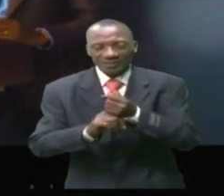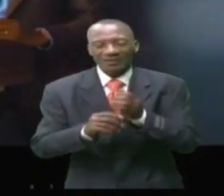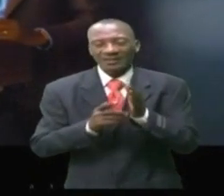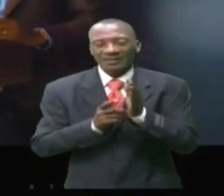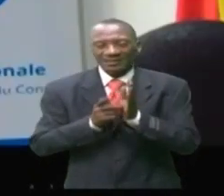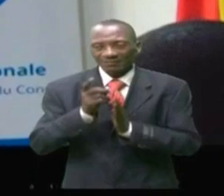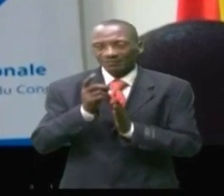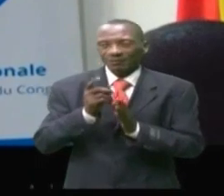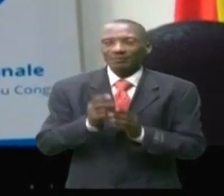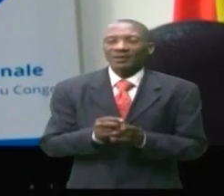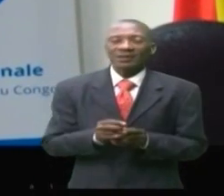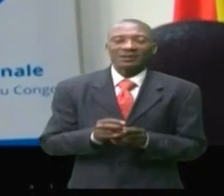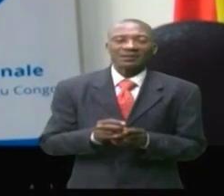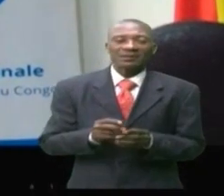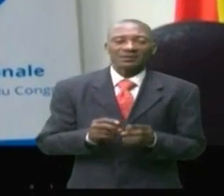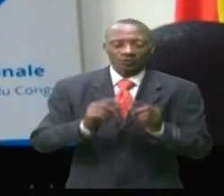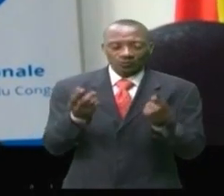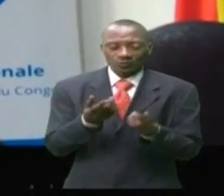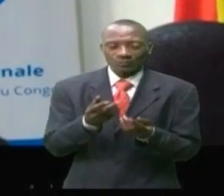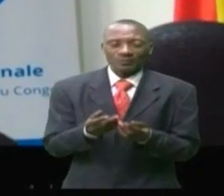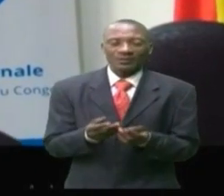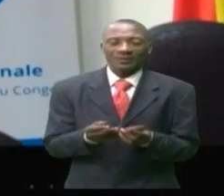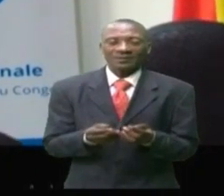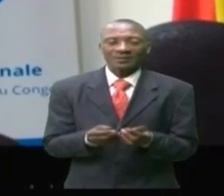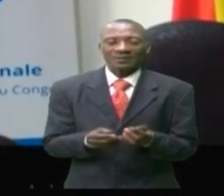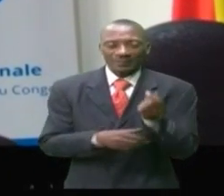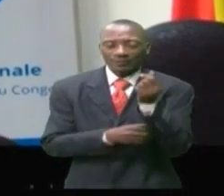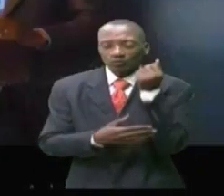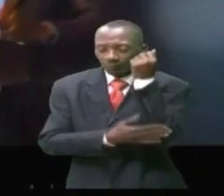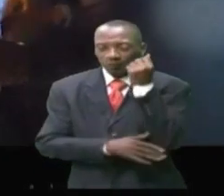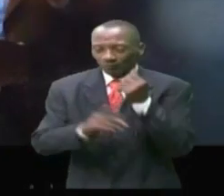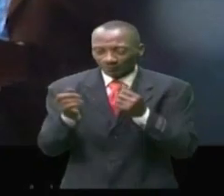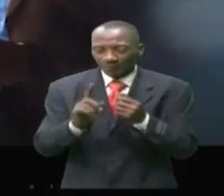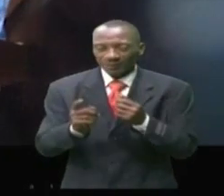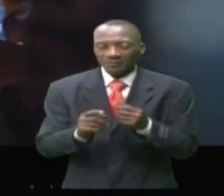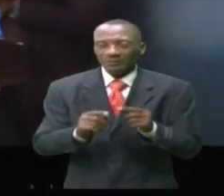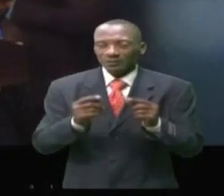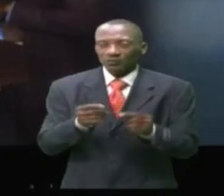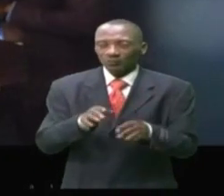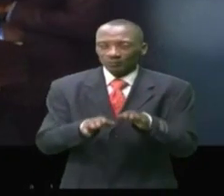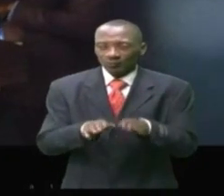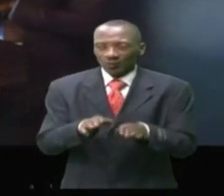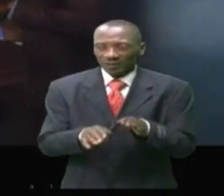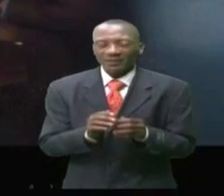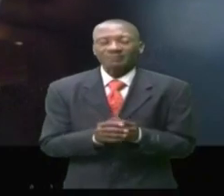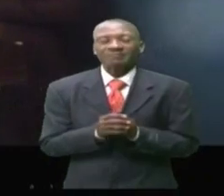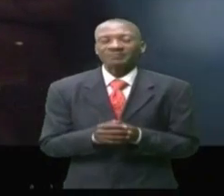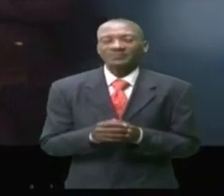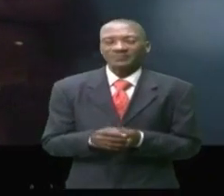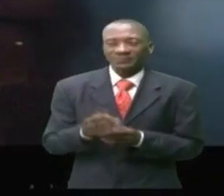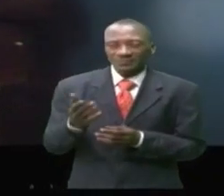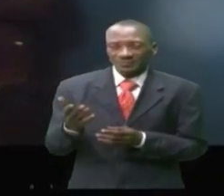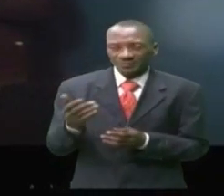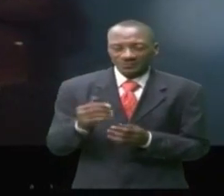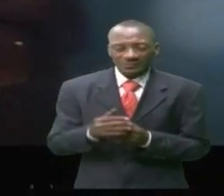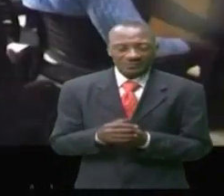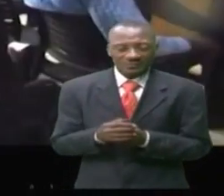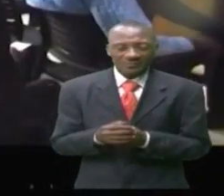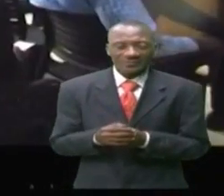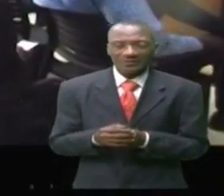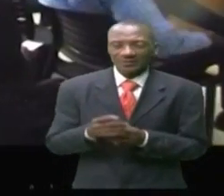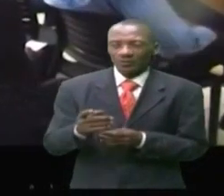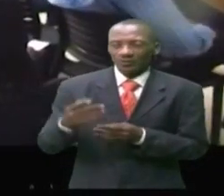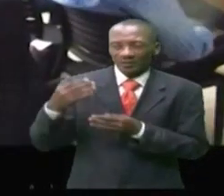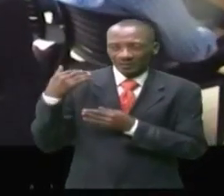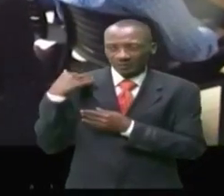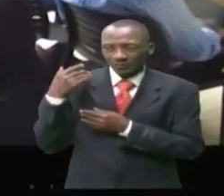de l'entrepreneuriat sur les initiatives. Et ces sondages massifs lancés par la Fédération nationale de jeunes entrepreneurs qui